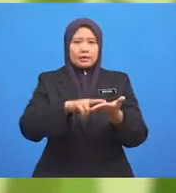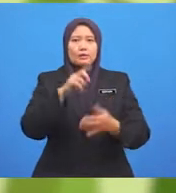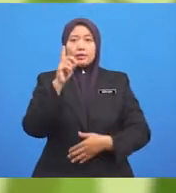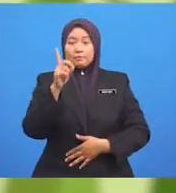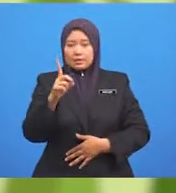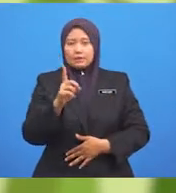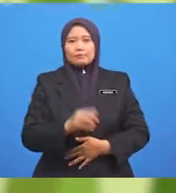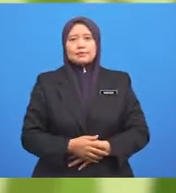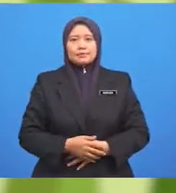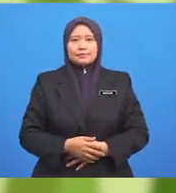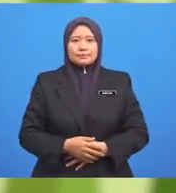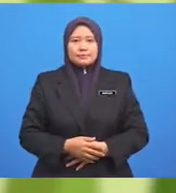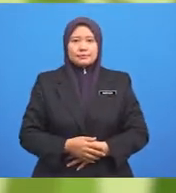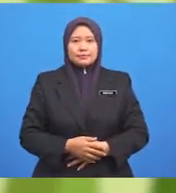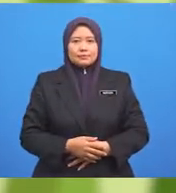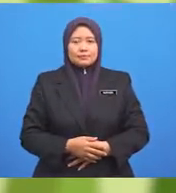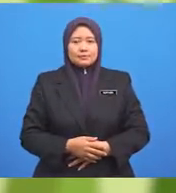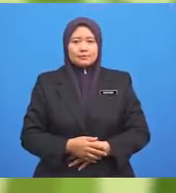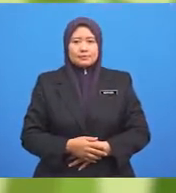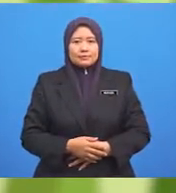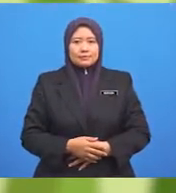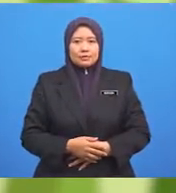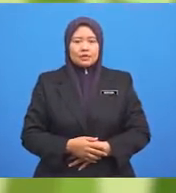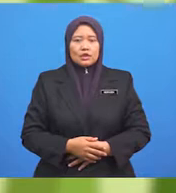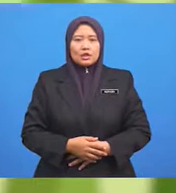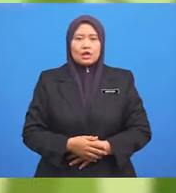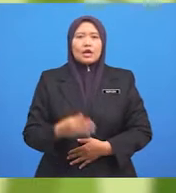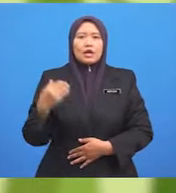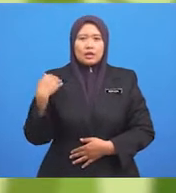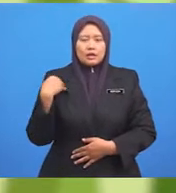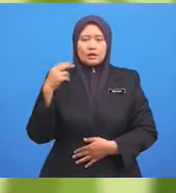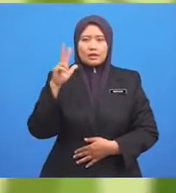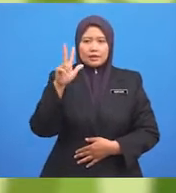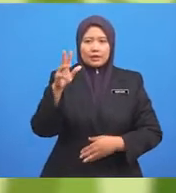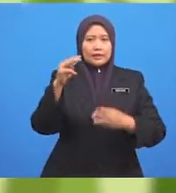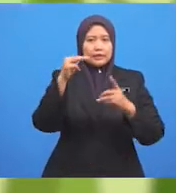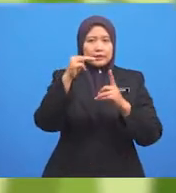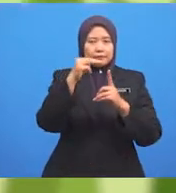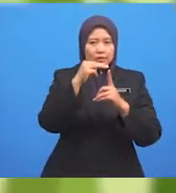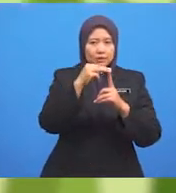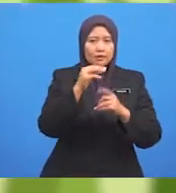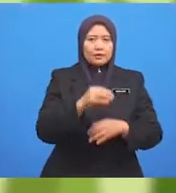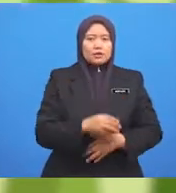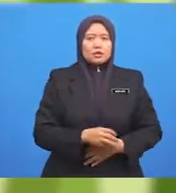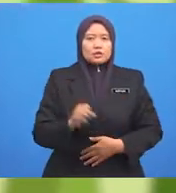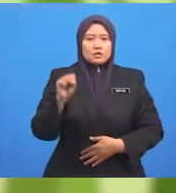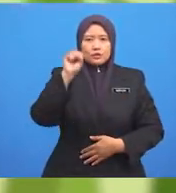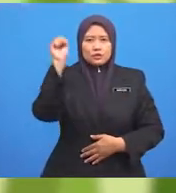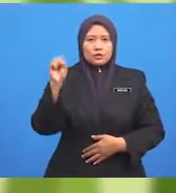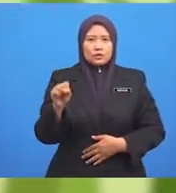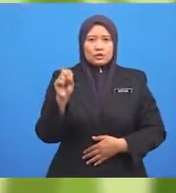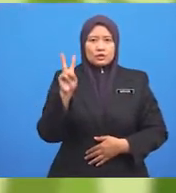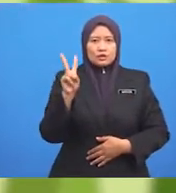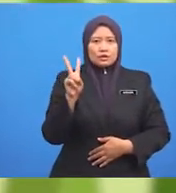rangkap pertama syair? Soalan pertama ini mempunyai 3 markah. Soalan